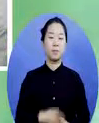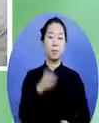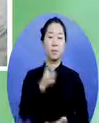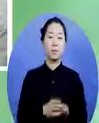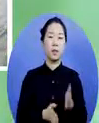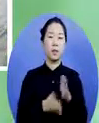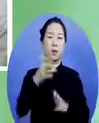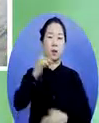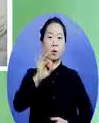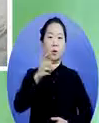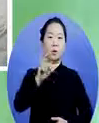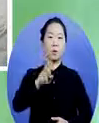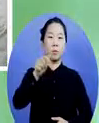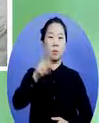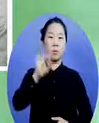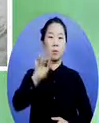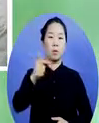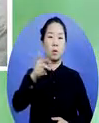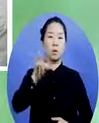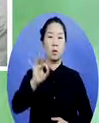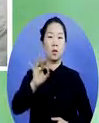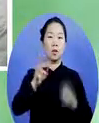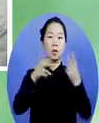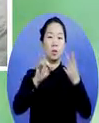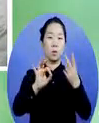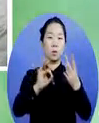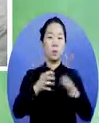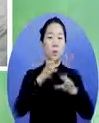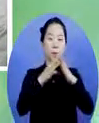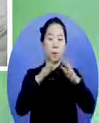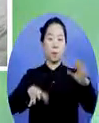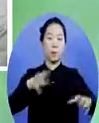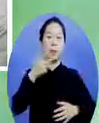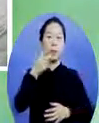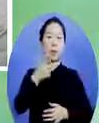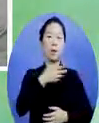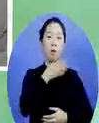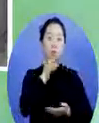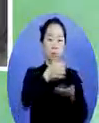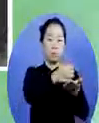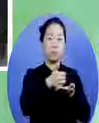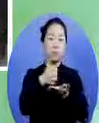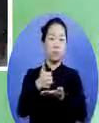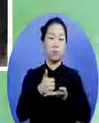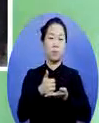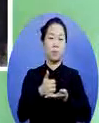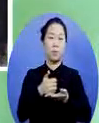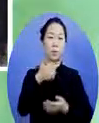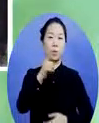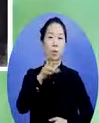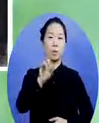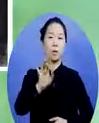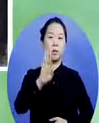천안시 동남구 원성 2동 에서 마을 7개 경로당 어르신들을 모시고 지난 29일 경로당 대학 노장불패